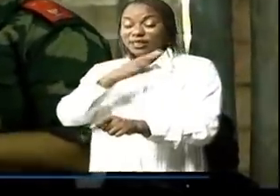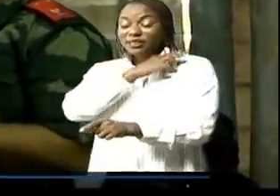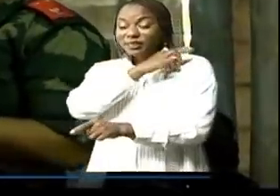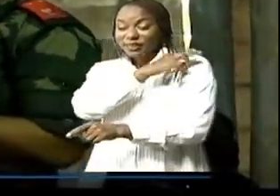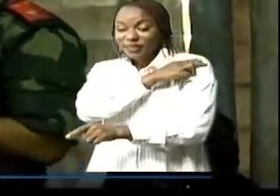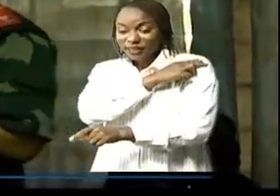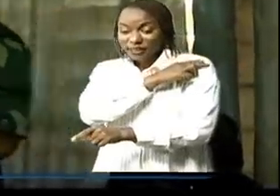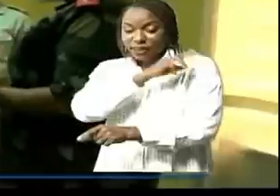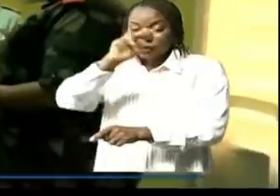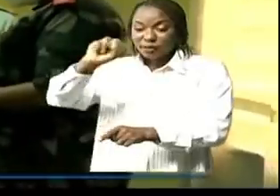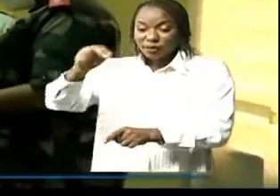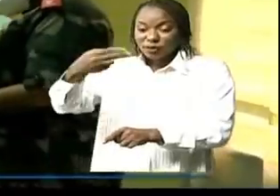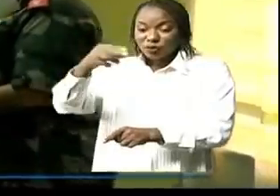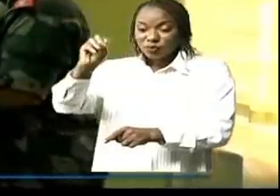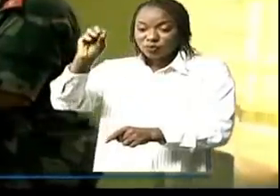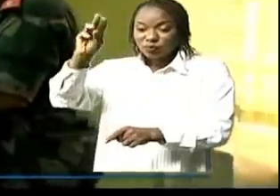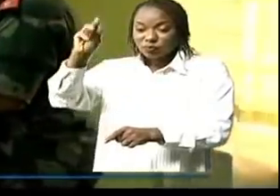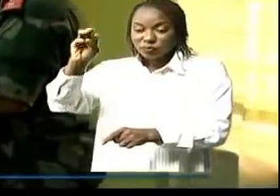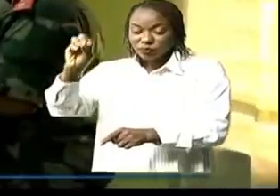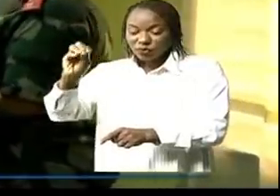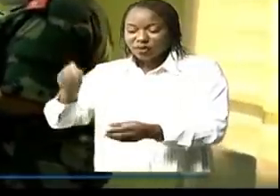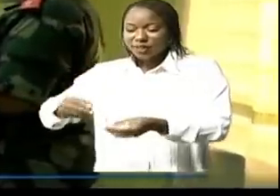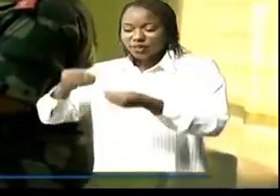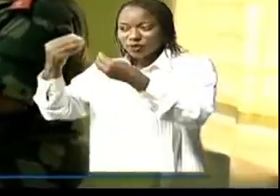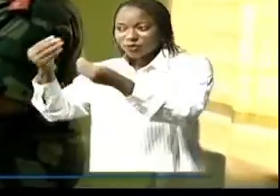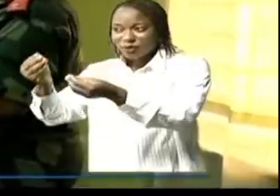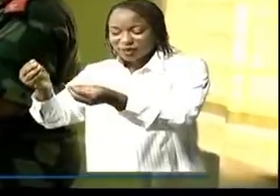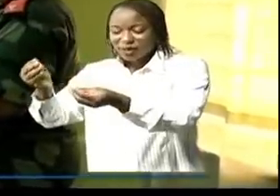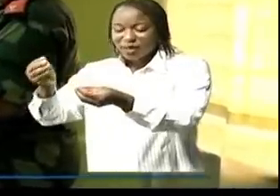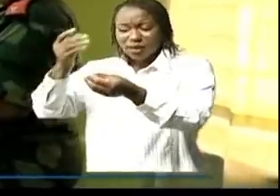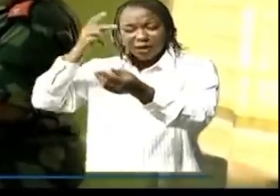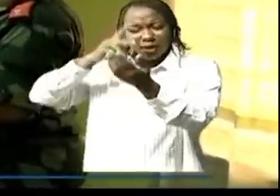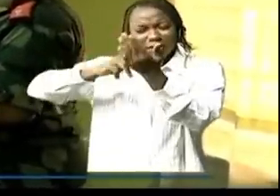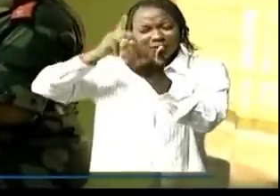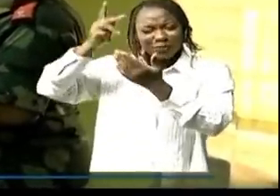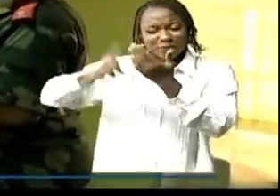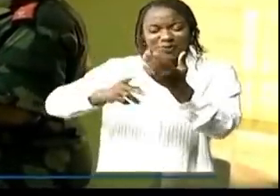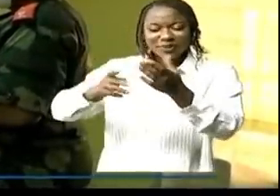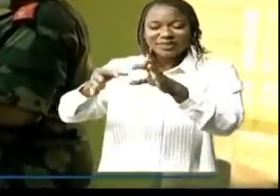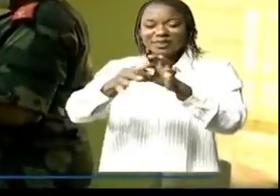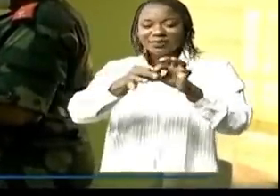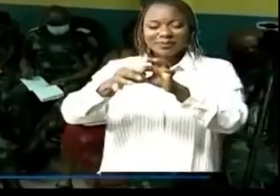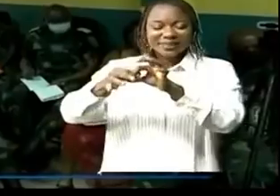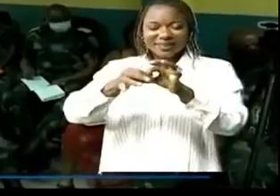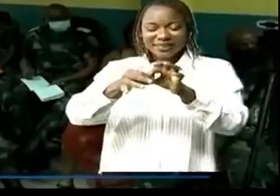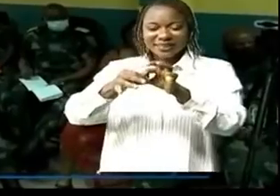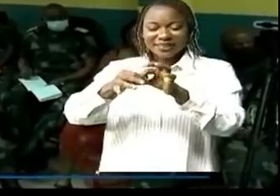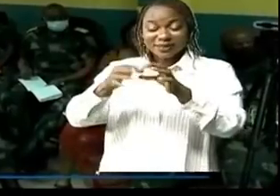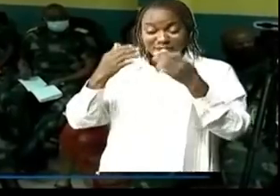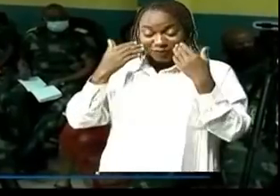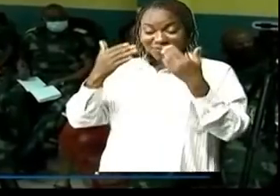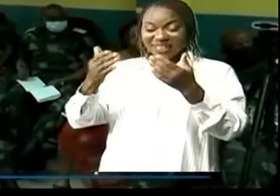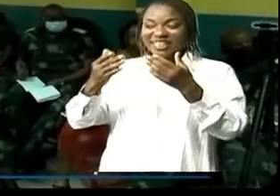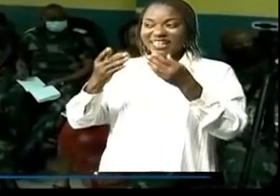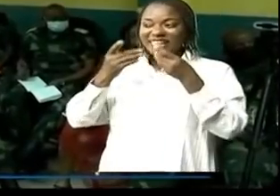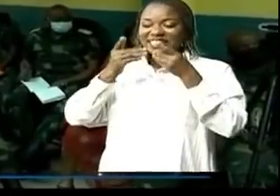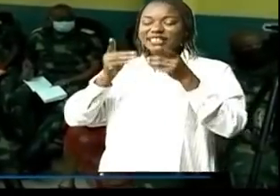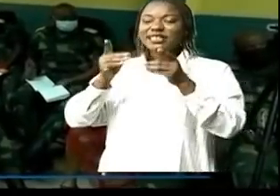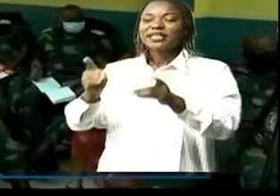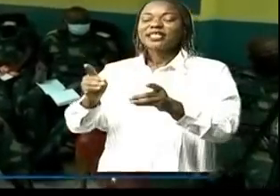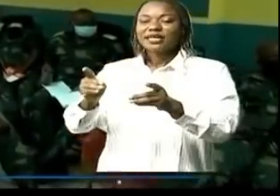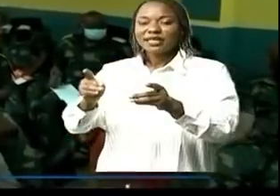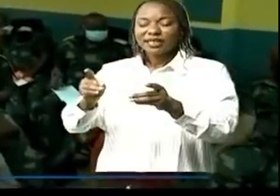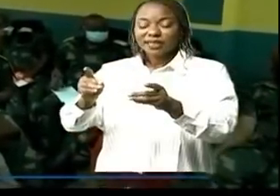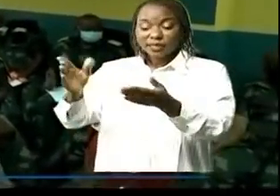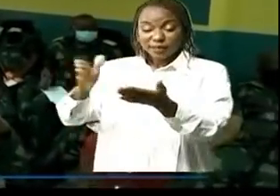général-major Ngomo Wenenda Monique, a remis un mémo de projet de partenariat à son hôte. Voici la déclaration du directeur des études